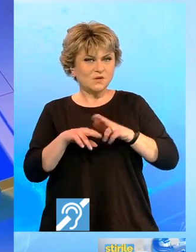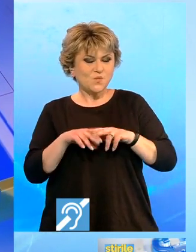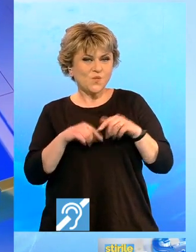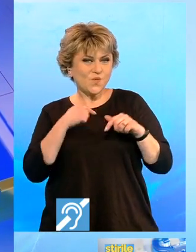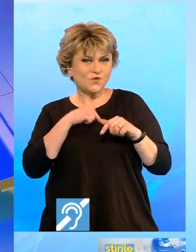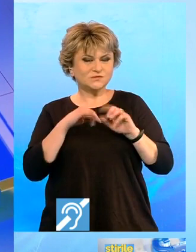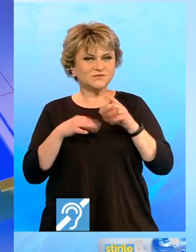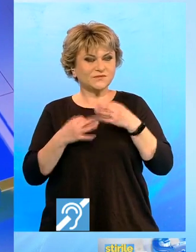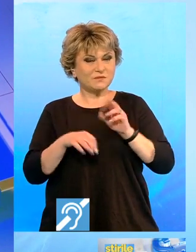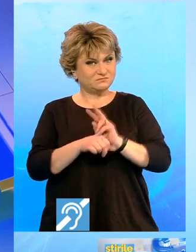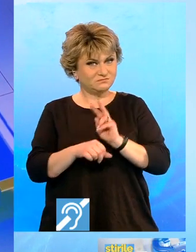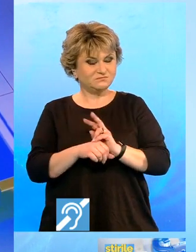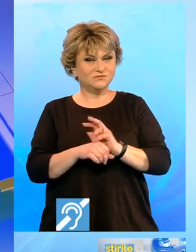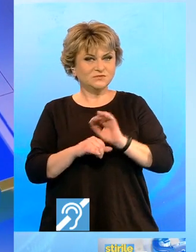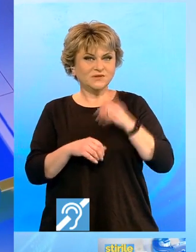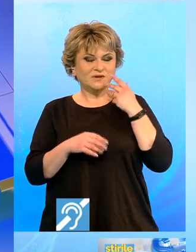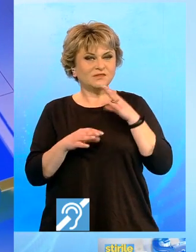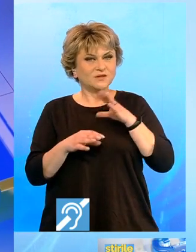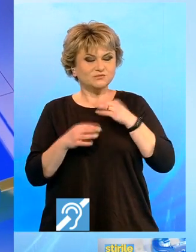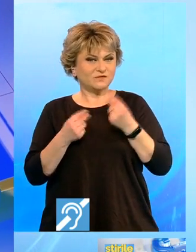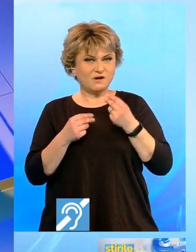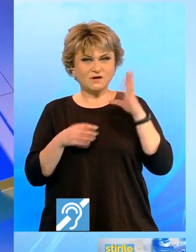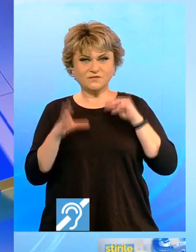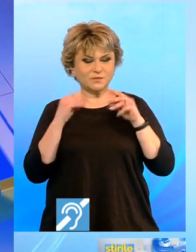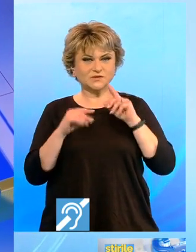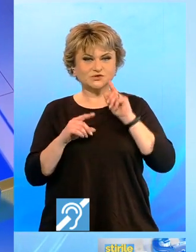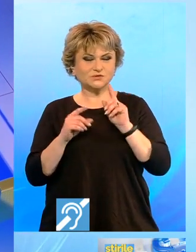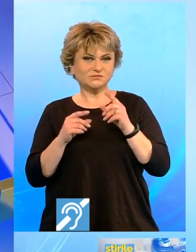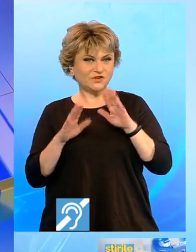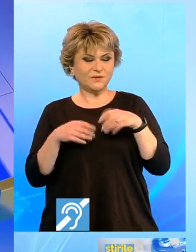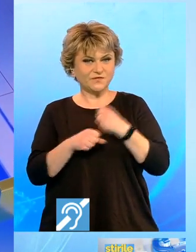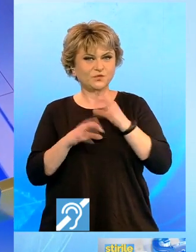fim mai vigilenți și mai atenți când lipim niște informații ca să știm ce avem de făcut. Numai bine, ne vedem și mâine!